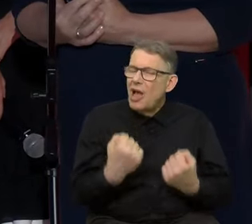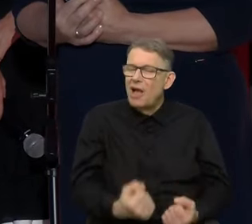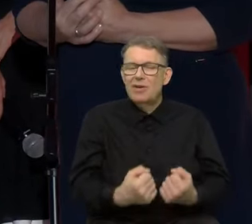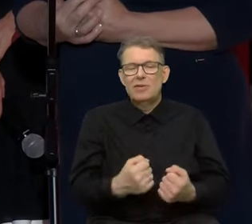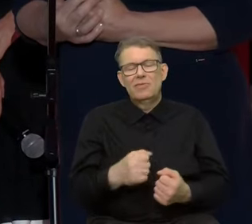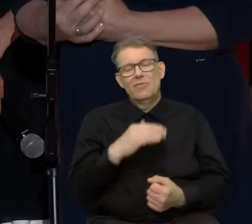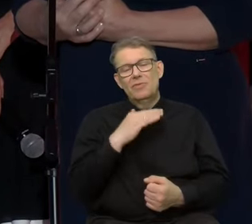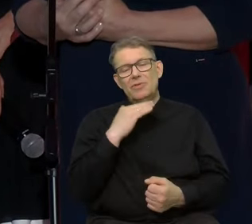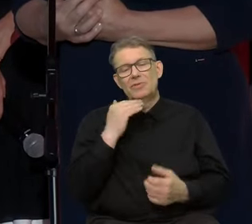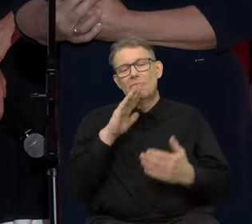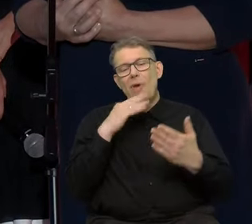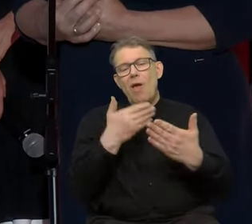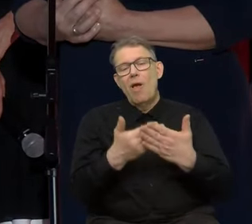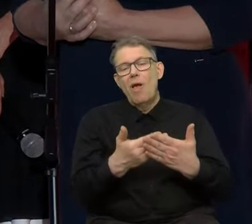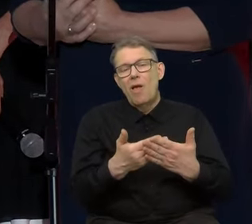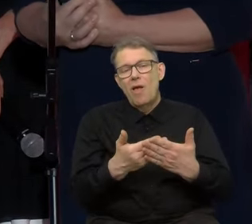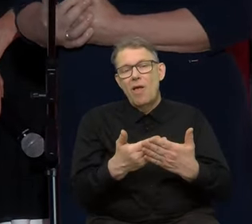powiedzieć: